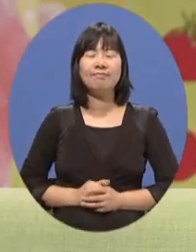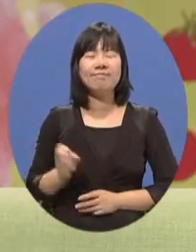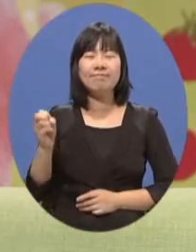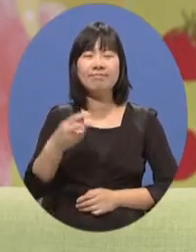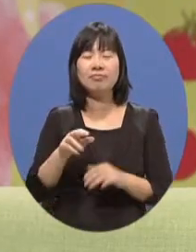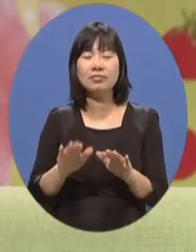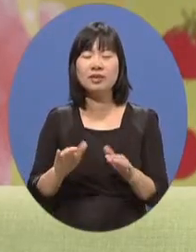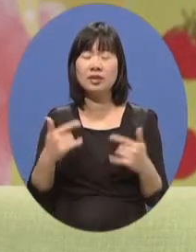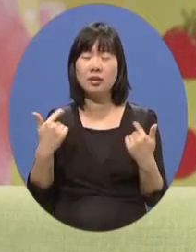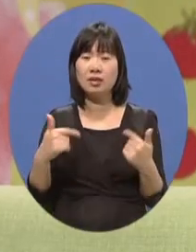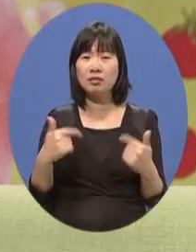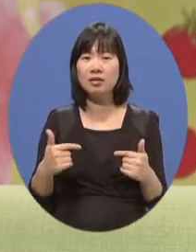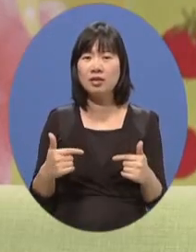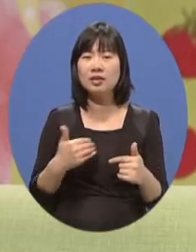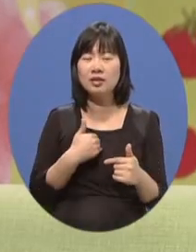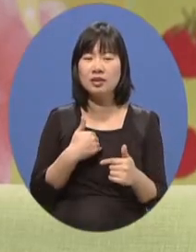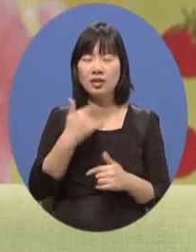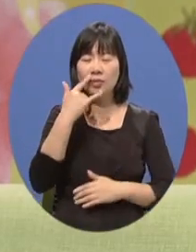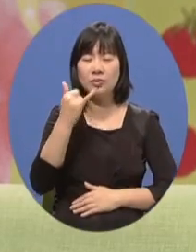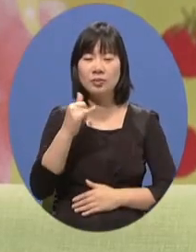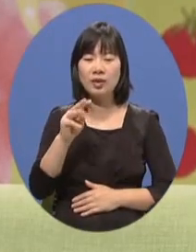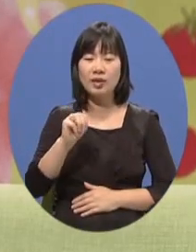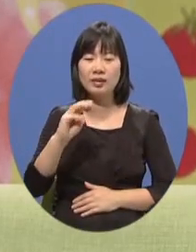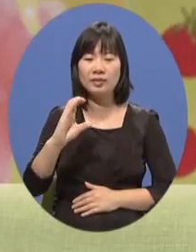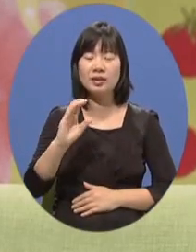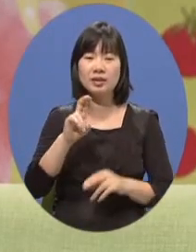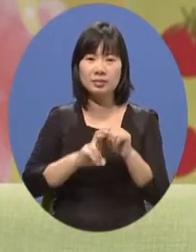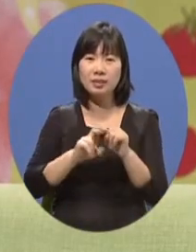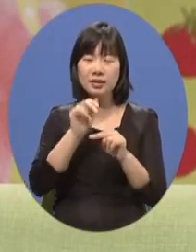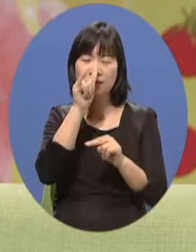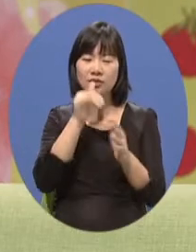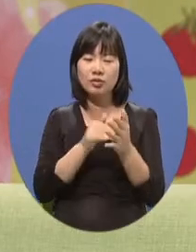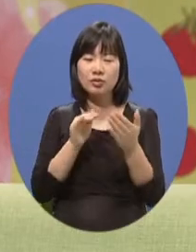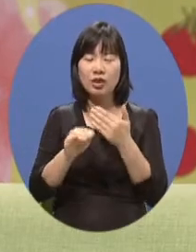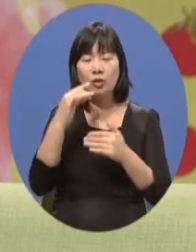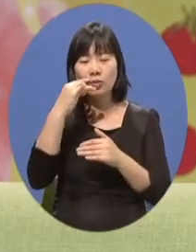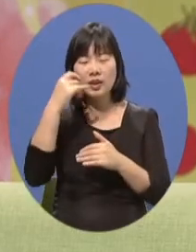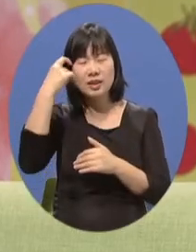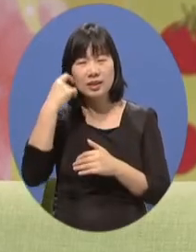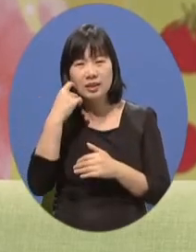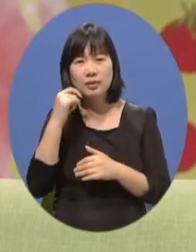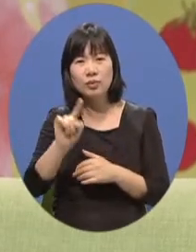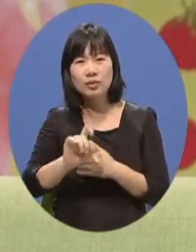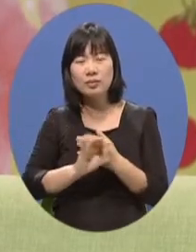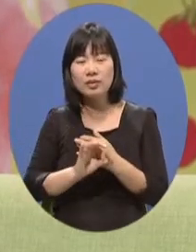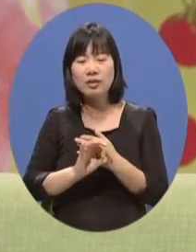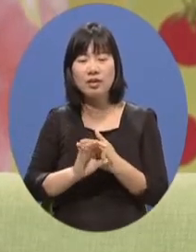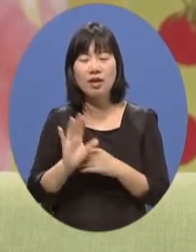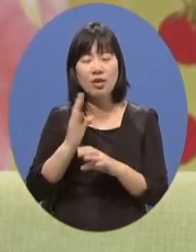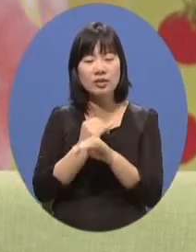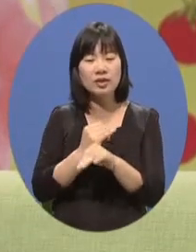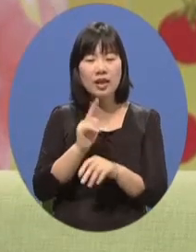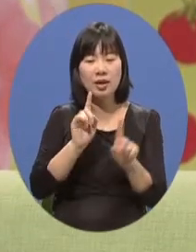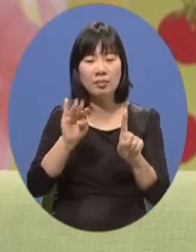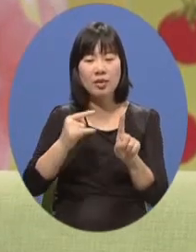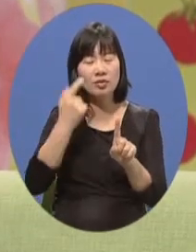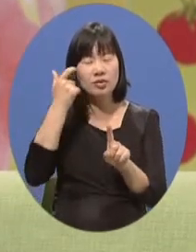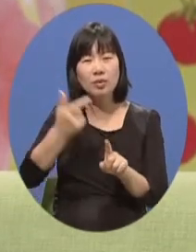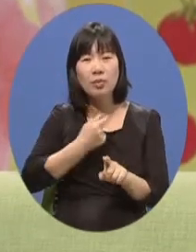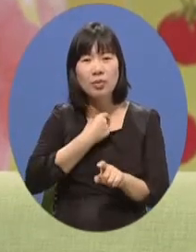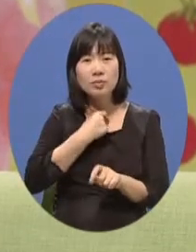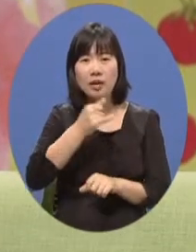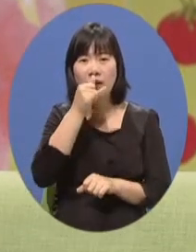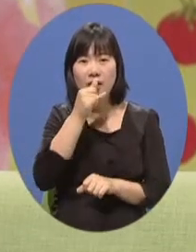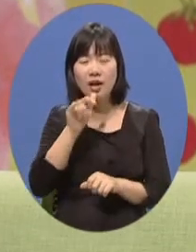그리고 이제 항상 제가 이 부모를 진행하면서 굉장히 궁금하게 느꼈던 게, 그래서 언젠가 한번 여쭤봐야지 했었던 게